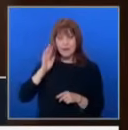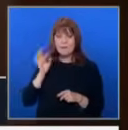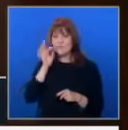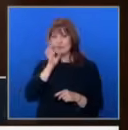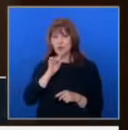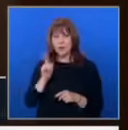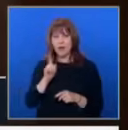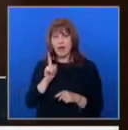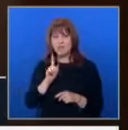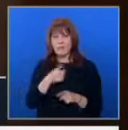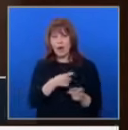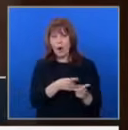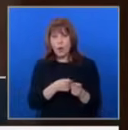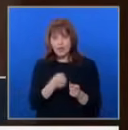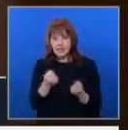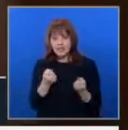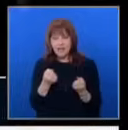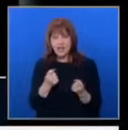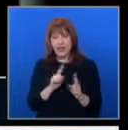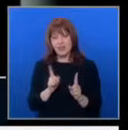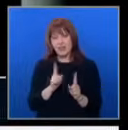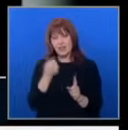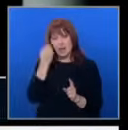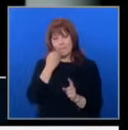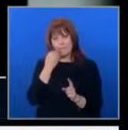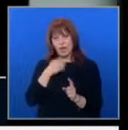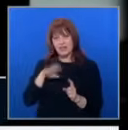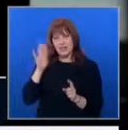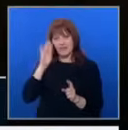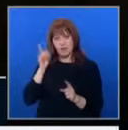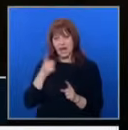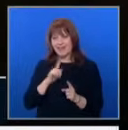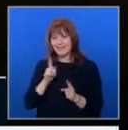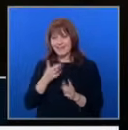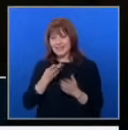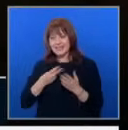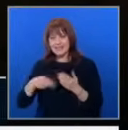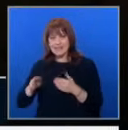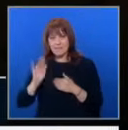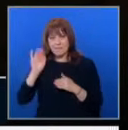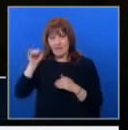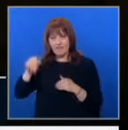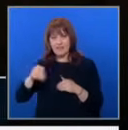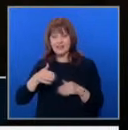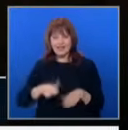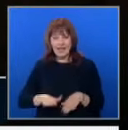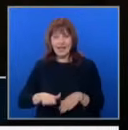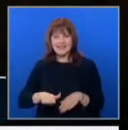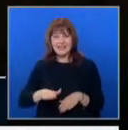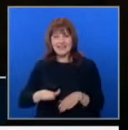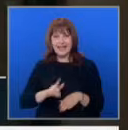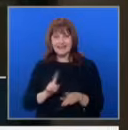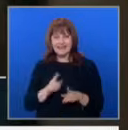не е държал оръжие и няма да бъде полезен на армията. Не излизам навън, освен ако не съм с дъщеря ми. Те не вземат хора с